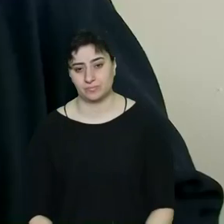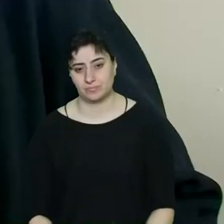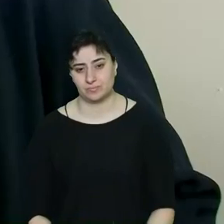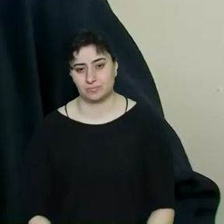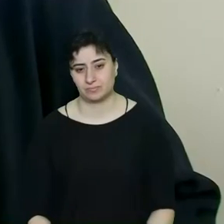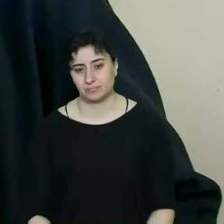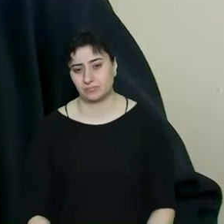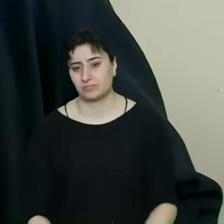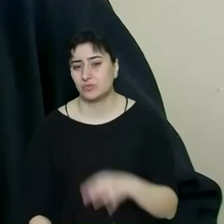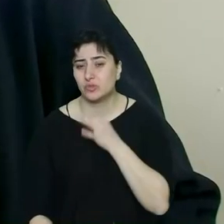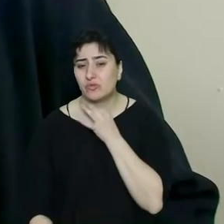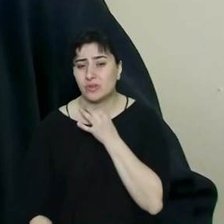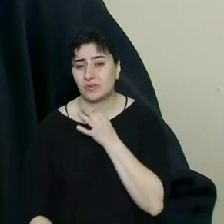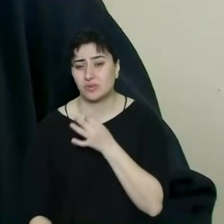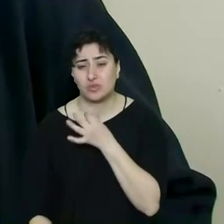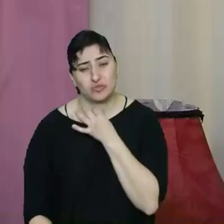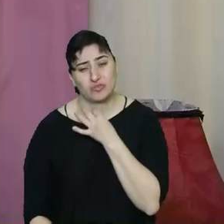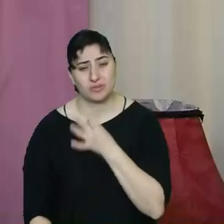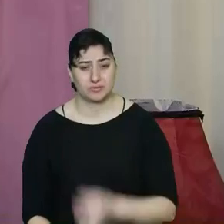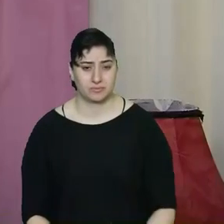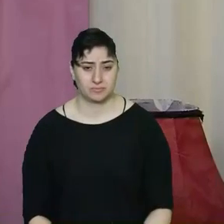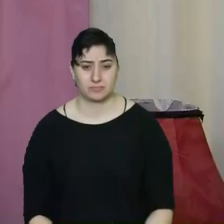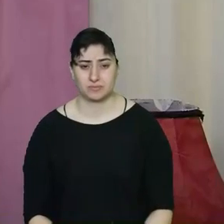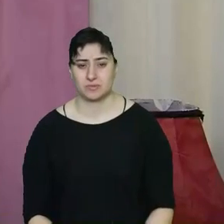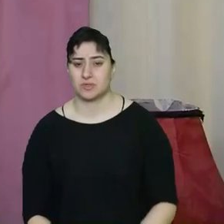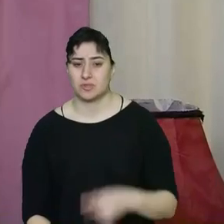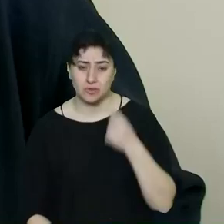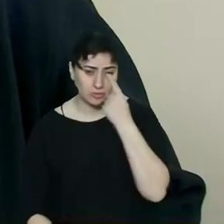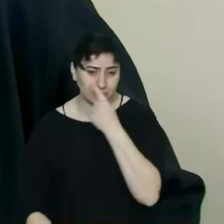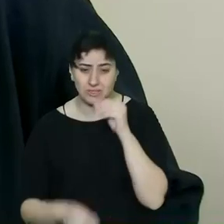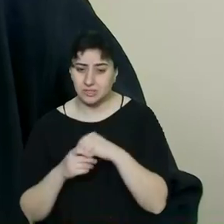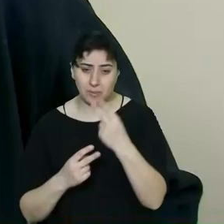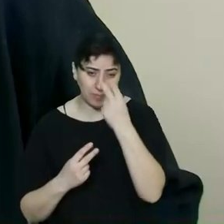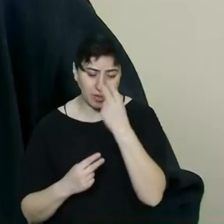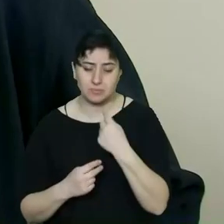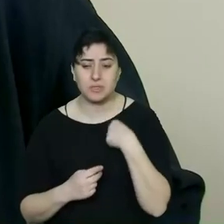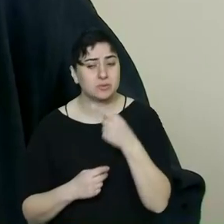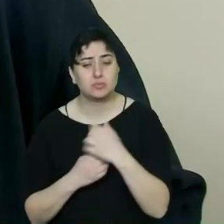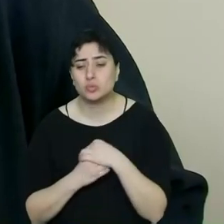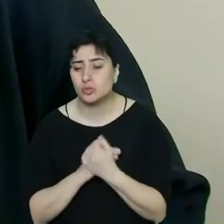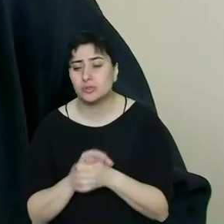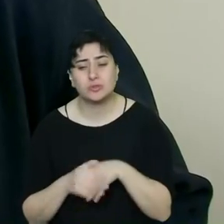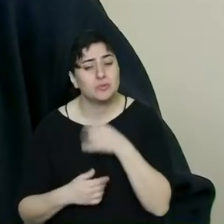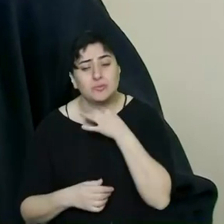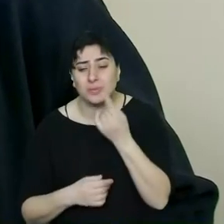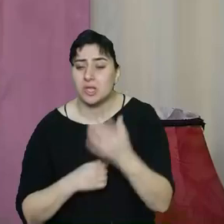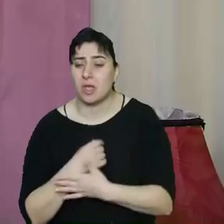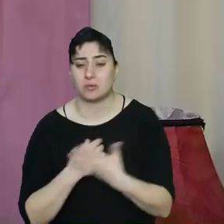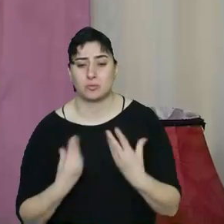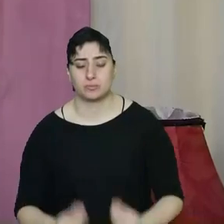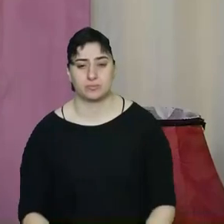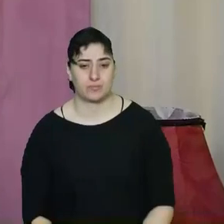tabii. Kurban olayım. Lütfen gözlerimin içine bak. Muhtacım sana adam. Yardım et